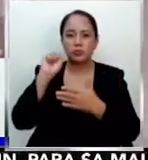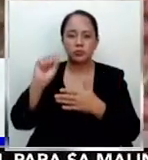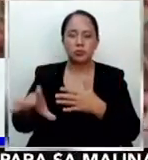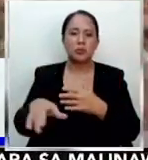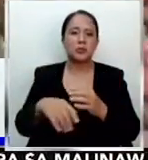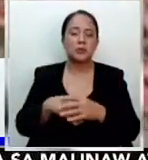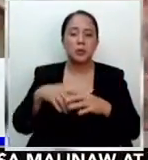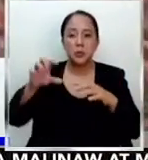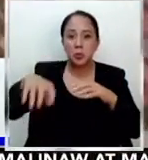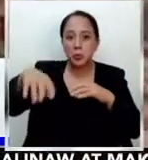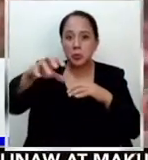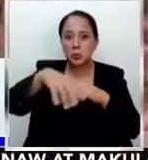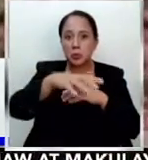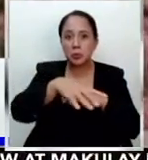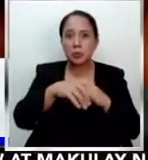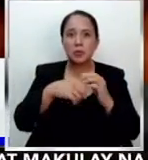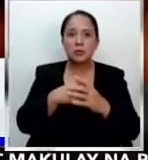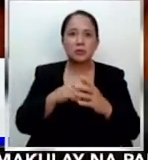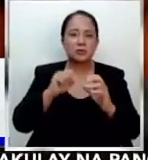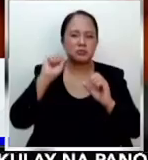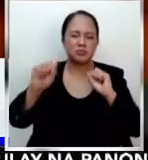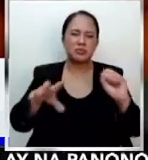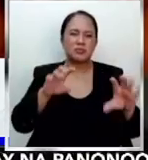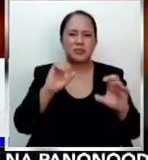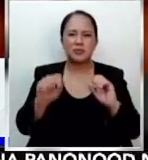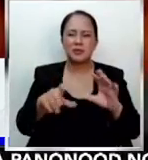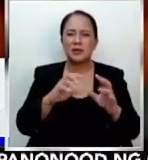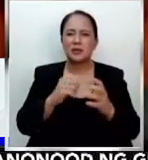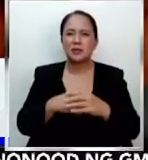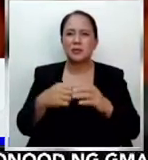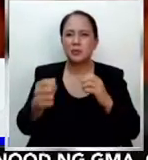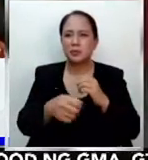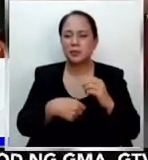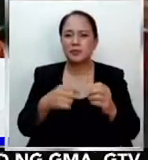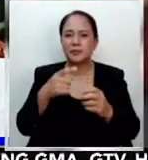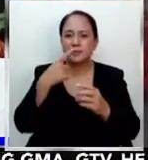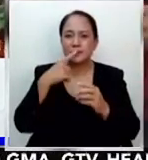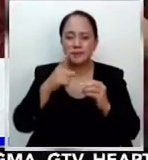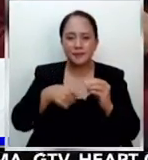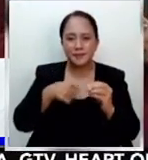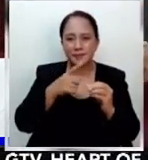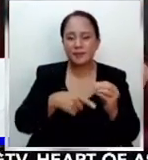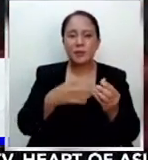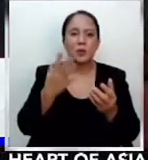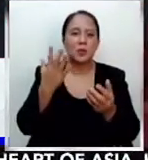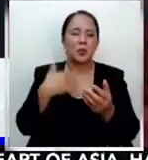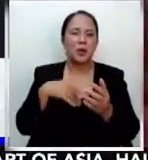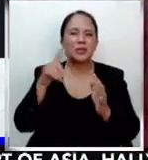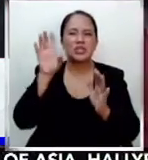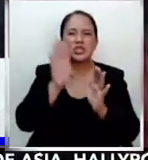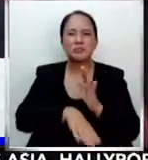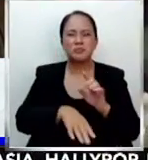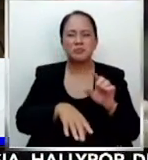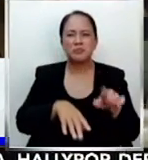niya, nagtapon na rin anya ng mga inaning kamatis dahil sa napakababang